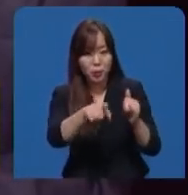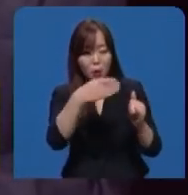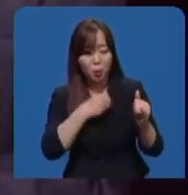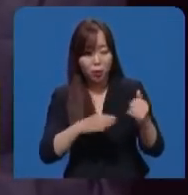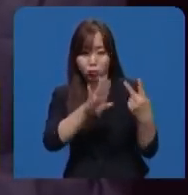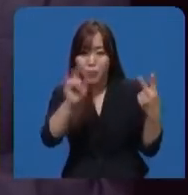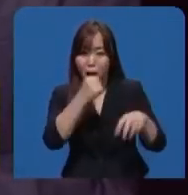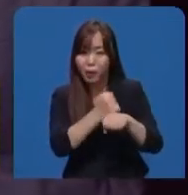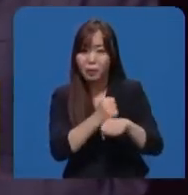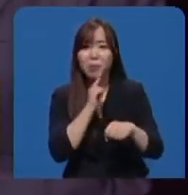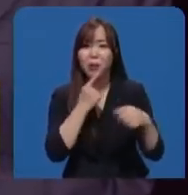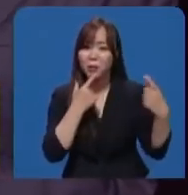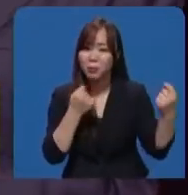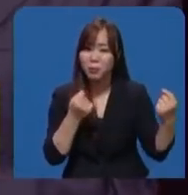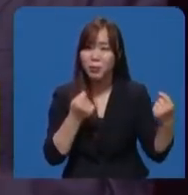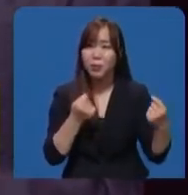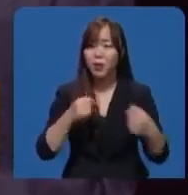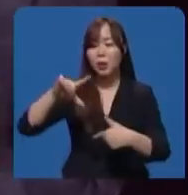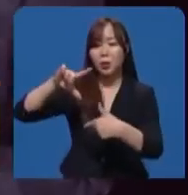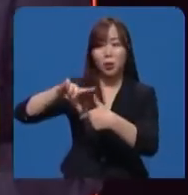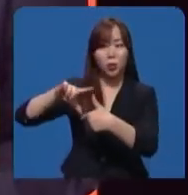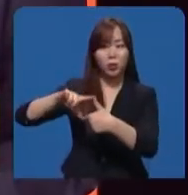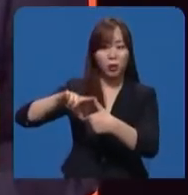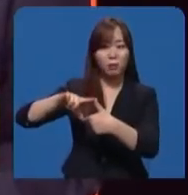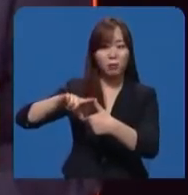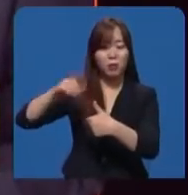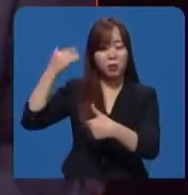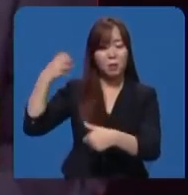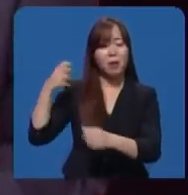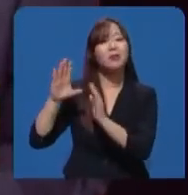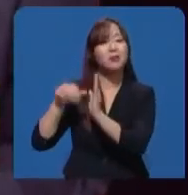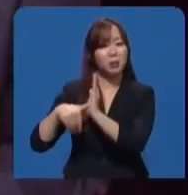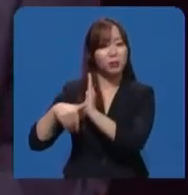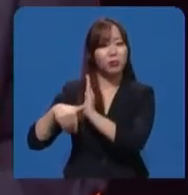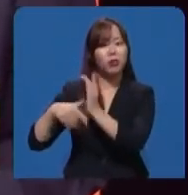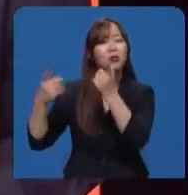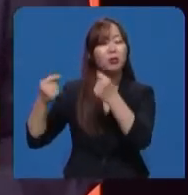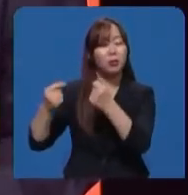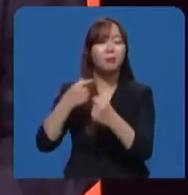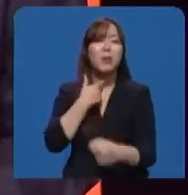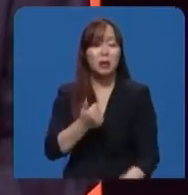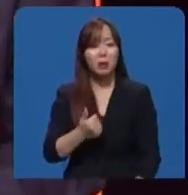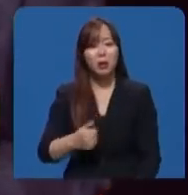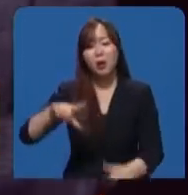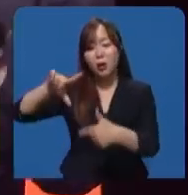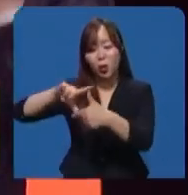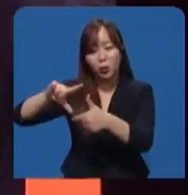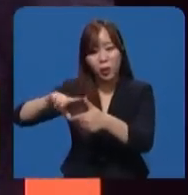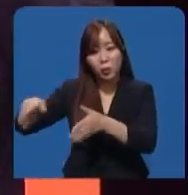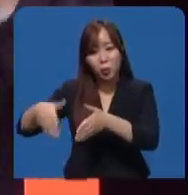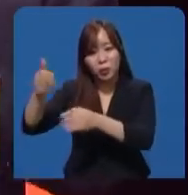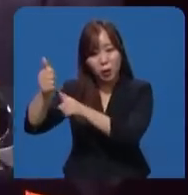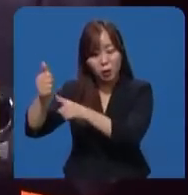하겠다 이 말씀입니까? 경남지사 할 때 그렇게 했습니다. 경남지사 할 때